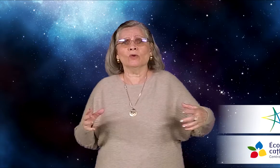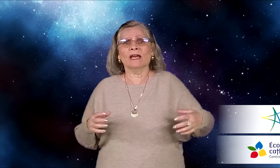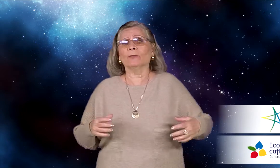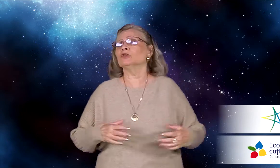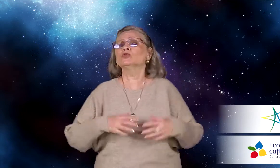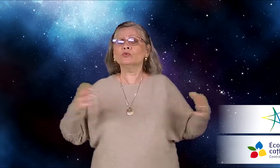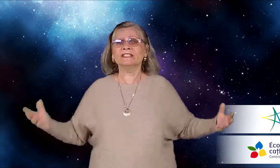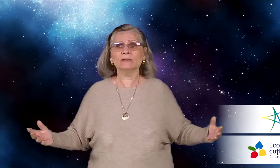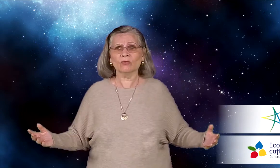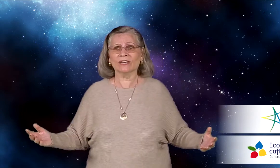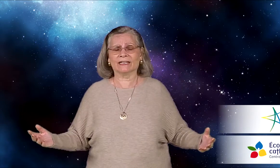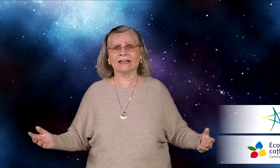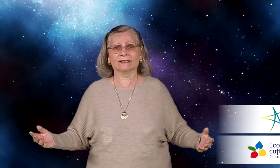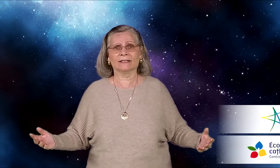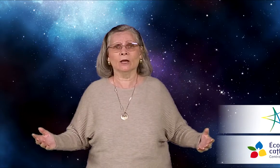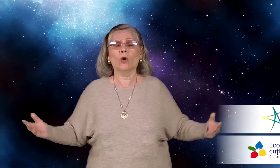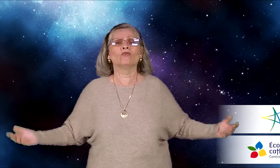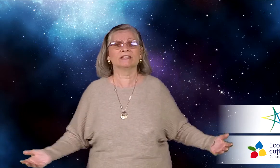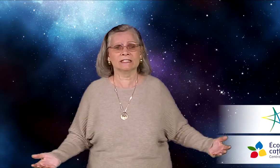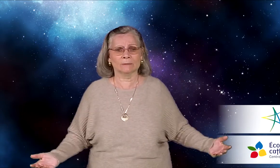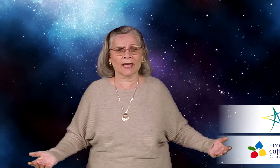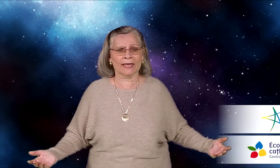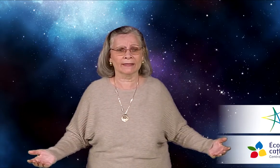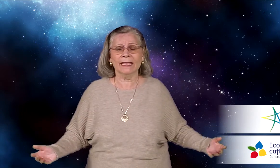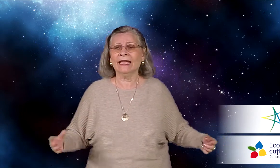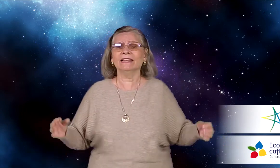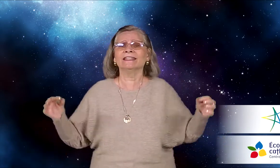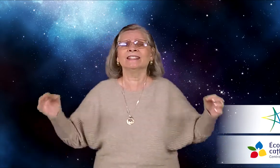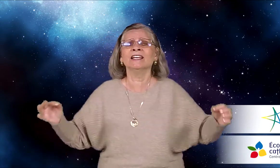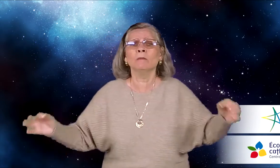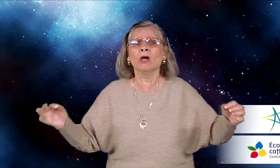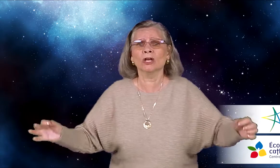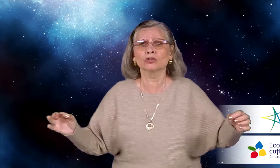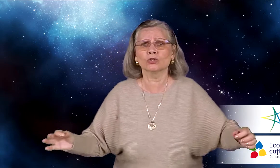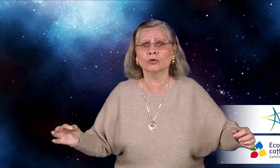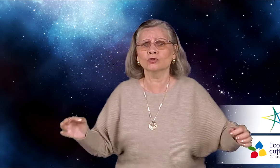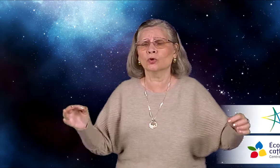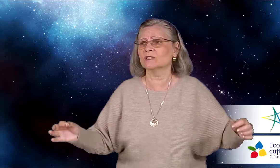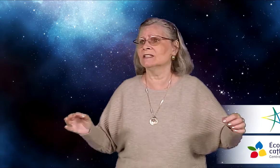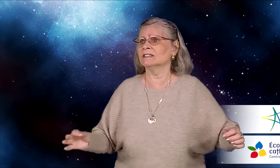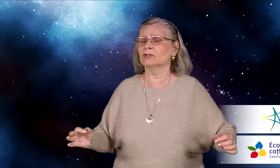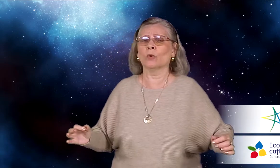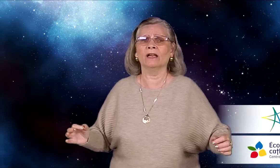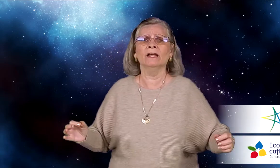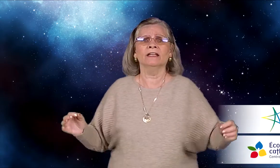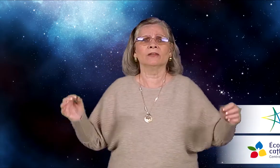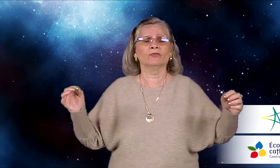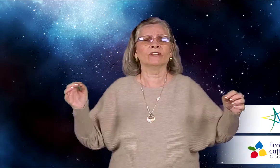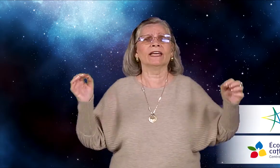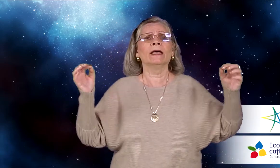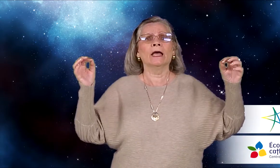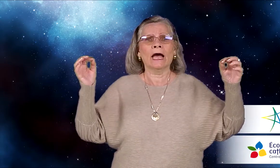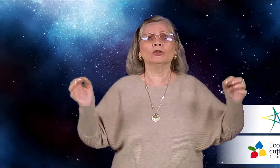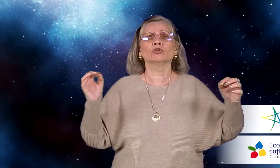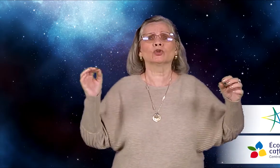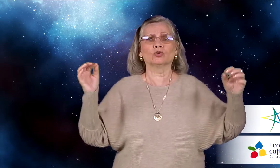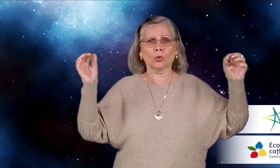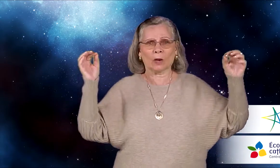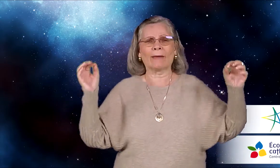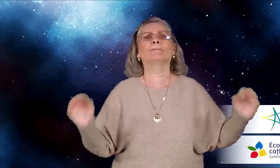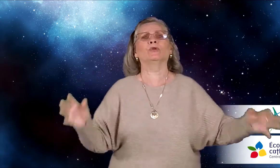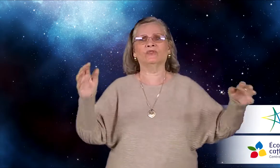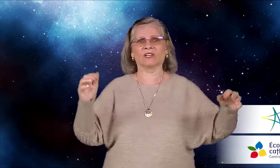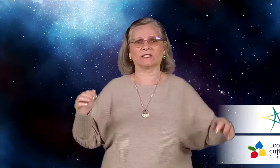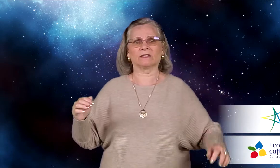Et, si on l'approche, nous aussi, on va éclater. On va disparaître. Elle est tellement dangereuse, le conseil des étoiles, qu'il faudrait, à notre